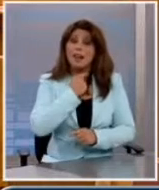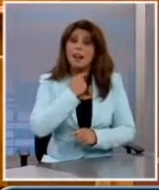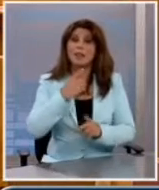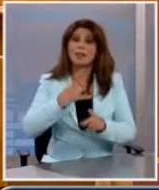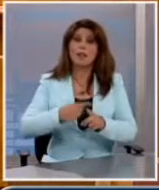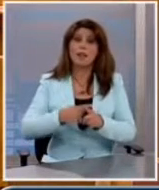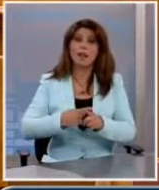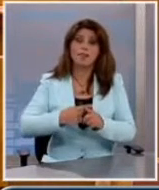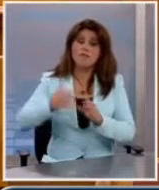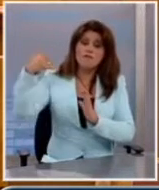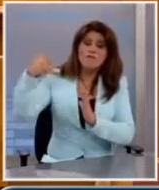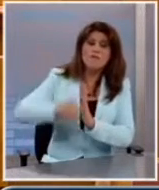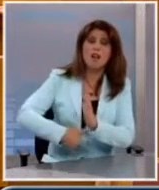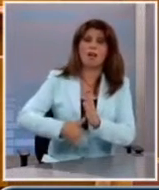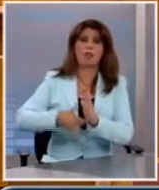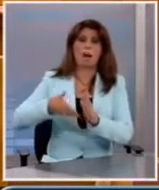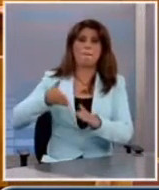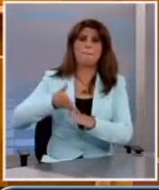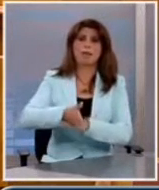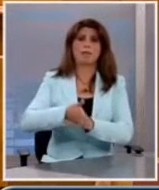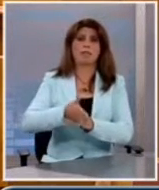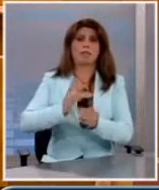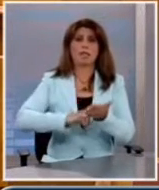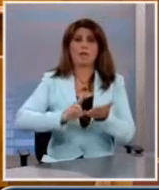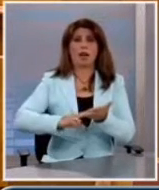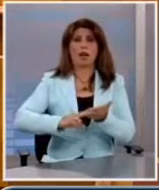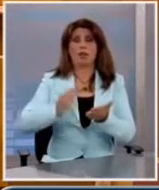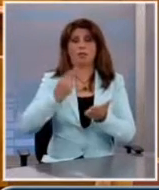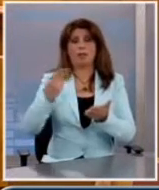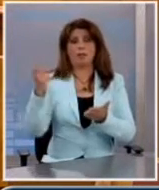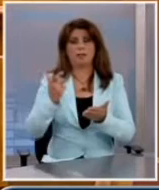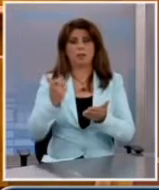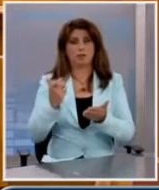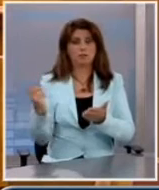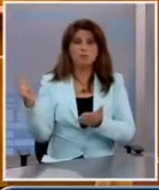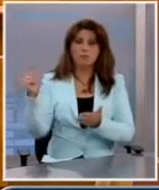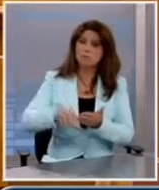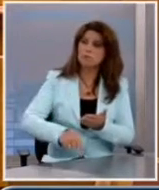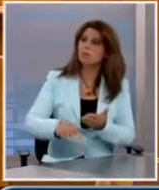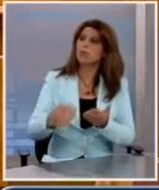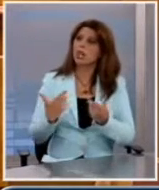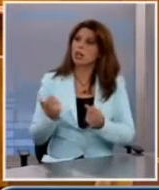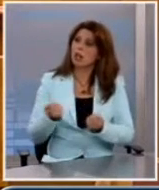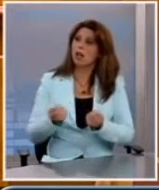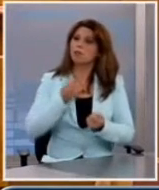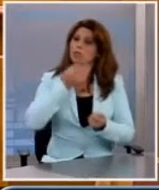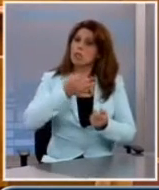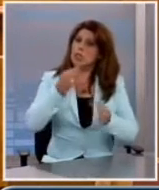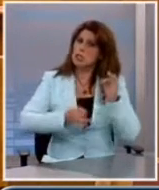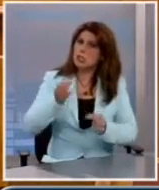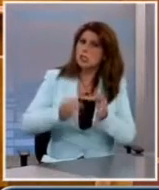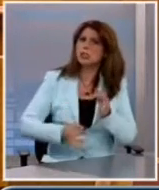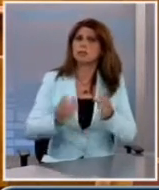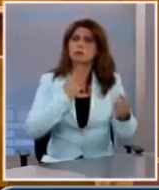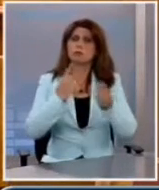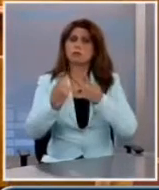μιας ριζικής παρέμβασης? Αντί να έρθετε λοιπόν εδώ και να κάνετε μια δημιουργική συζήτηση με εναλλακτικές